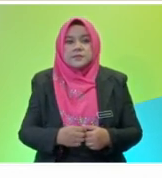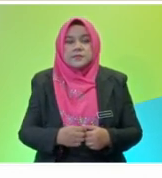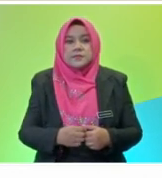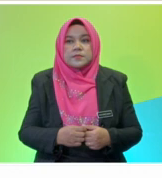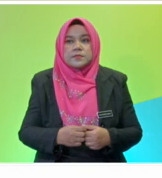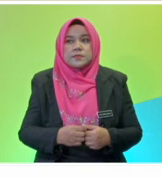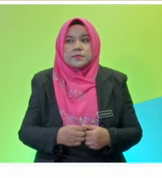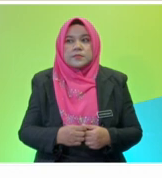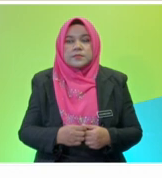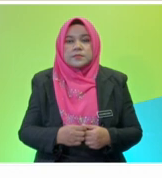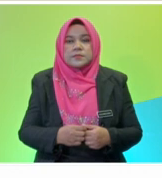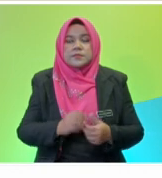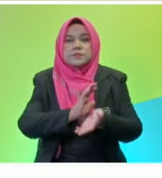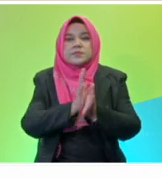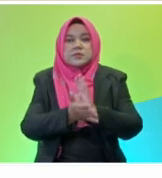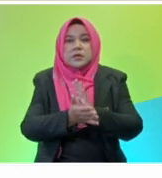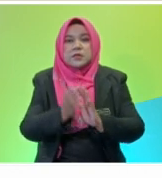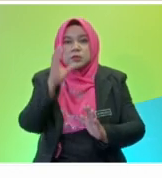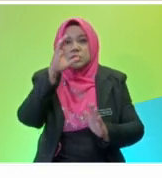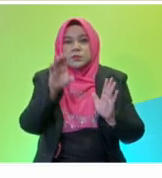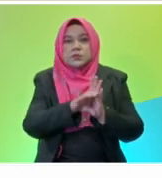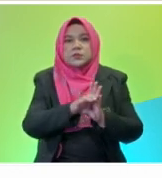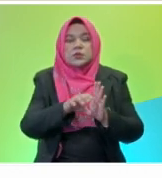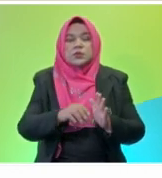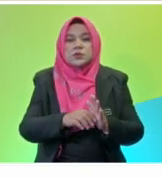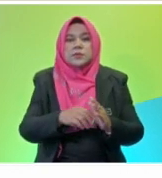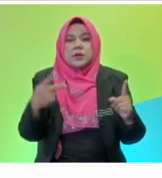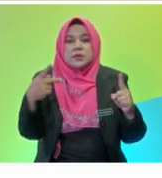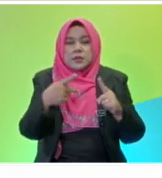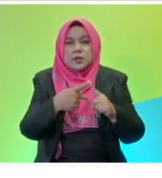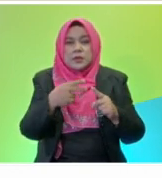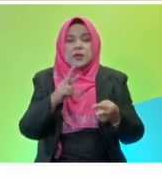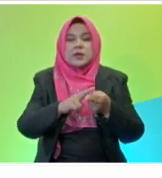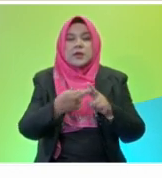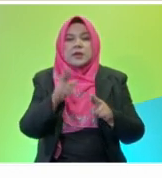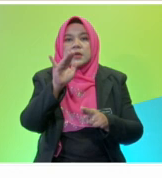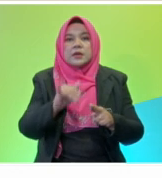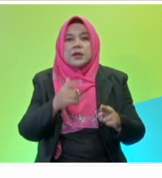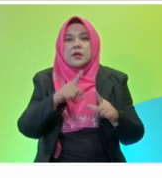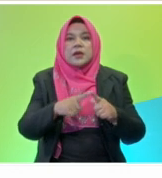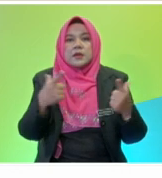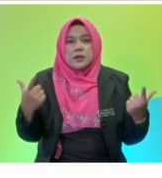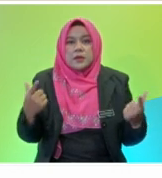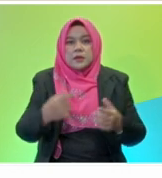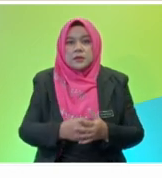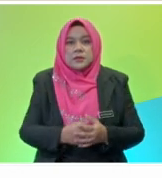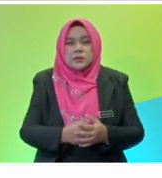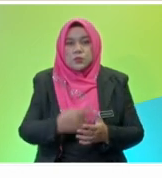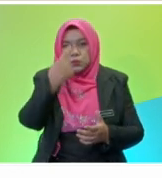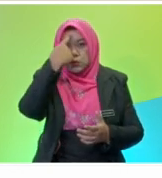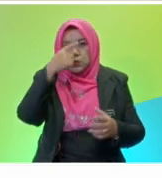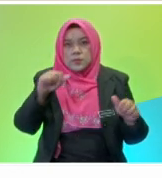menjadi contoh kepada raka-rangkai lain untuk mengamalkan